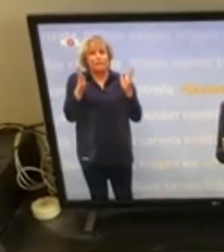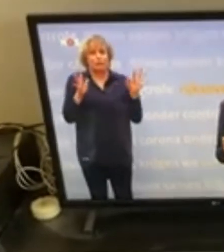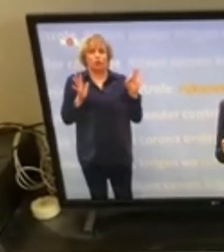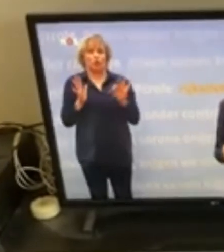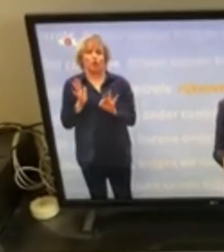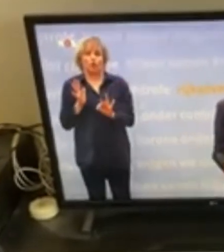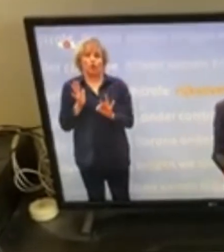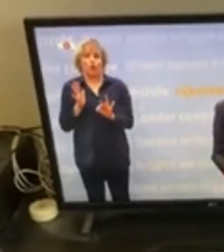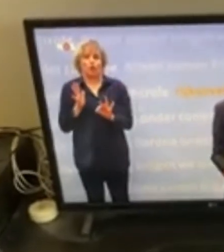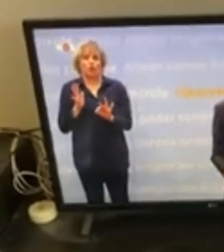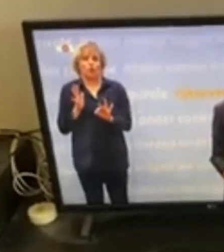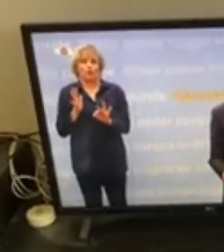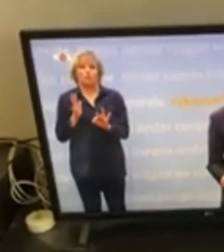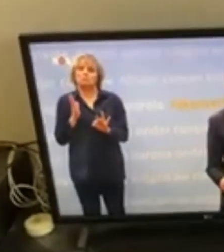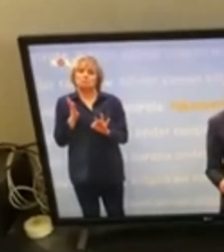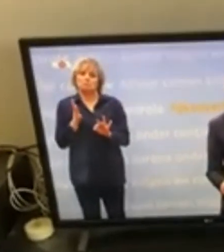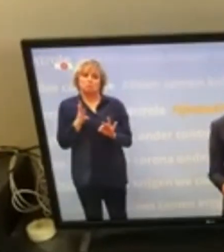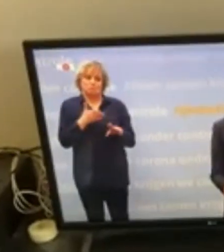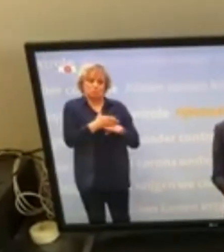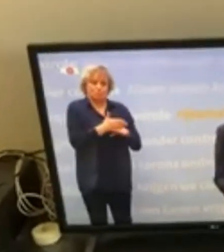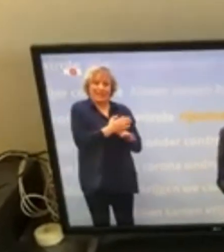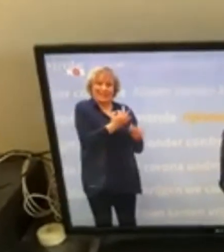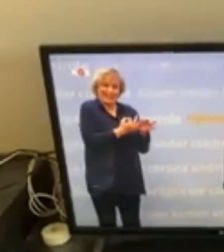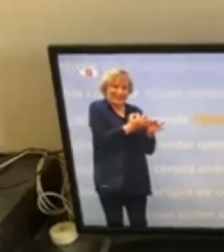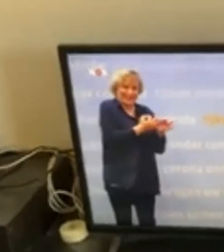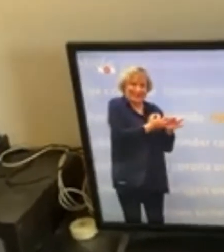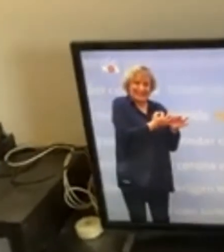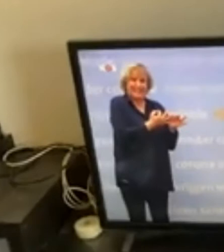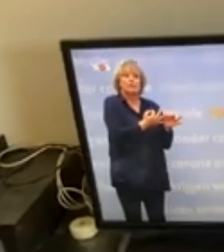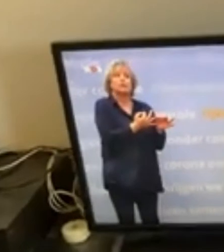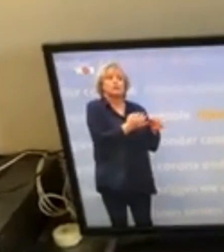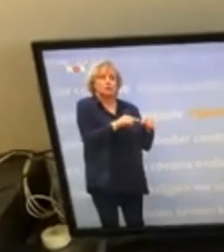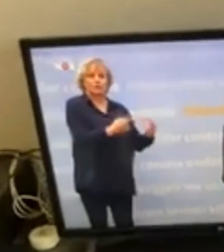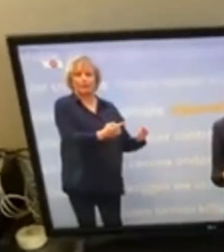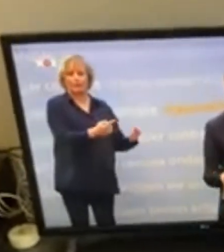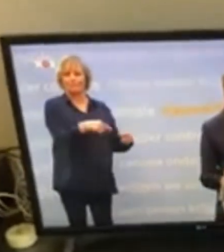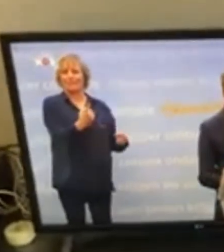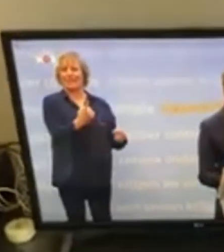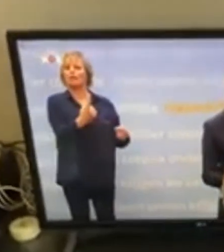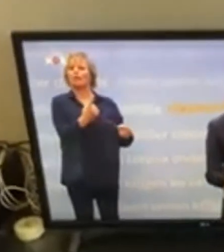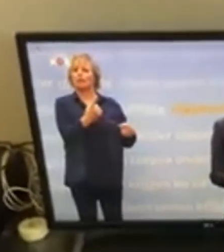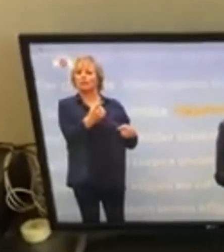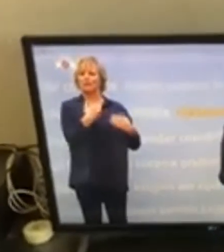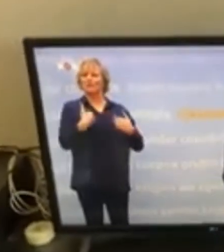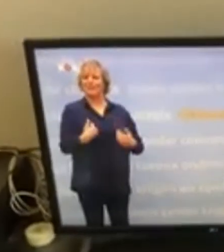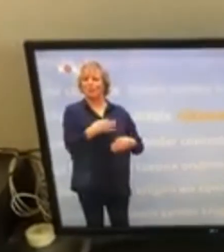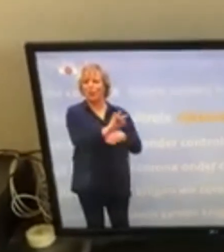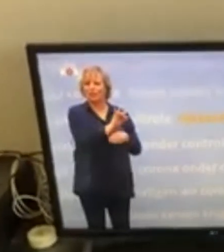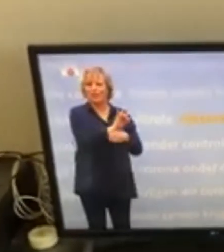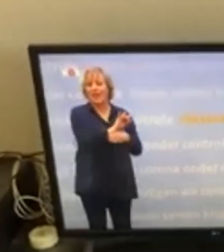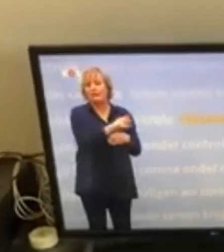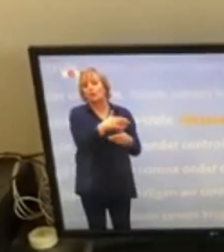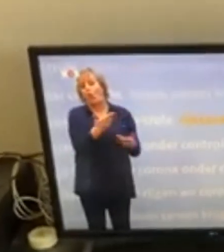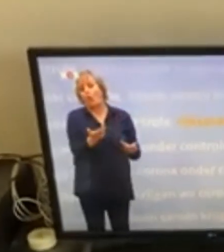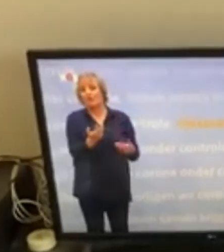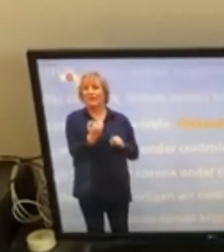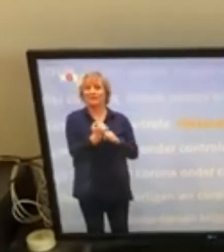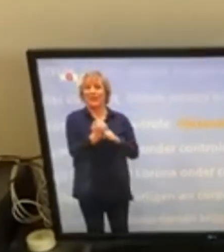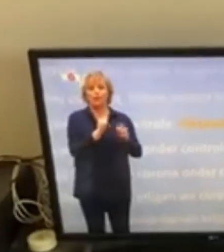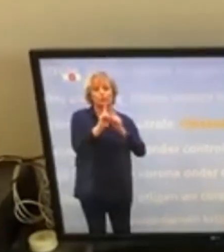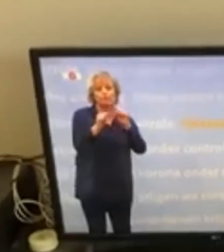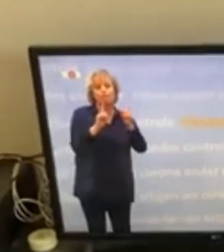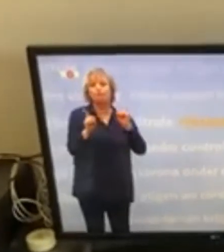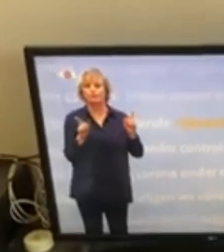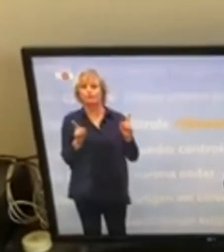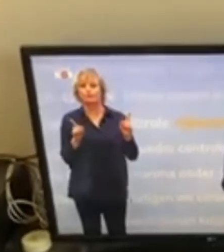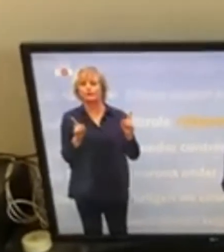Bijvoorbeeld door met intensiever testen meer fysiek onderwijs mogelijk te maken en veilig werken te stimuleren. En met de zogeheten field labs